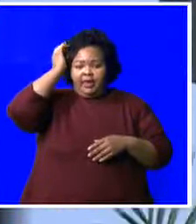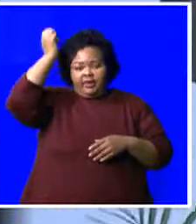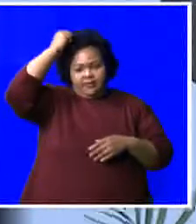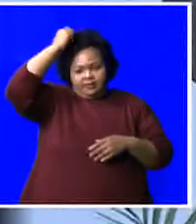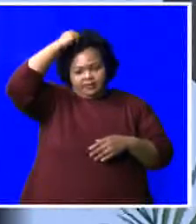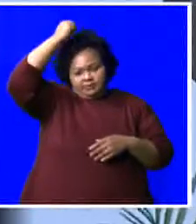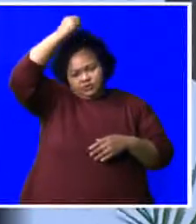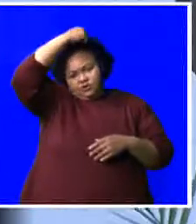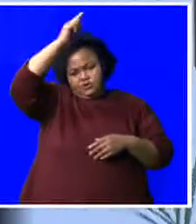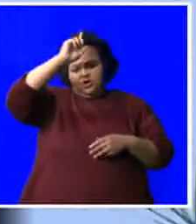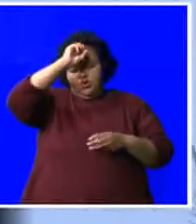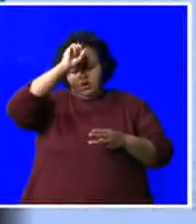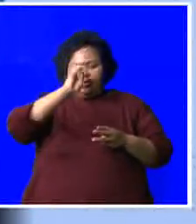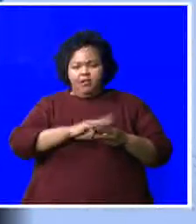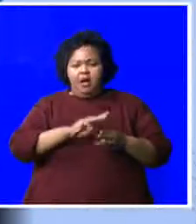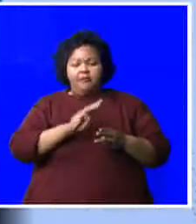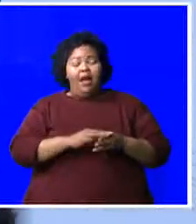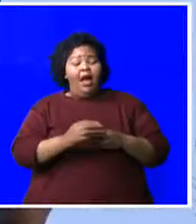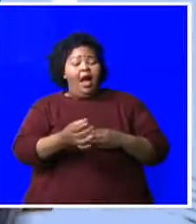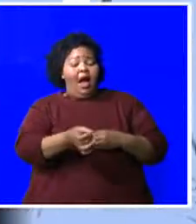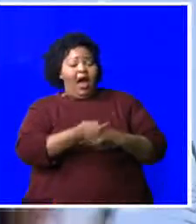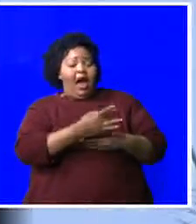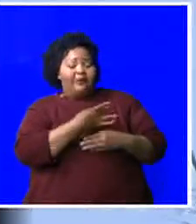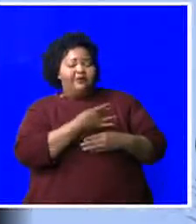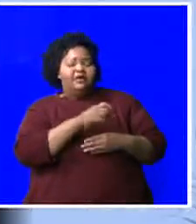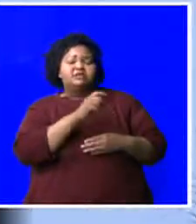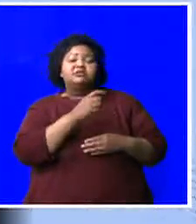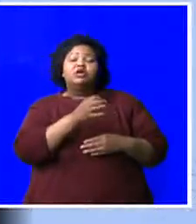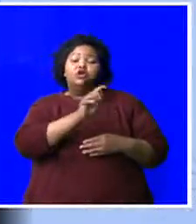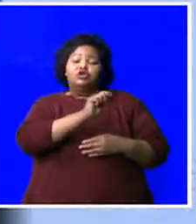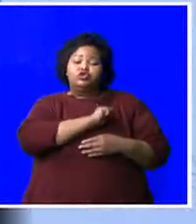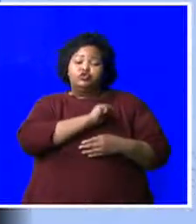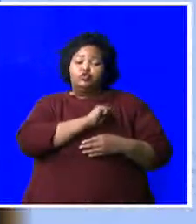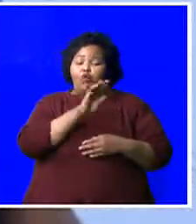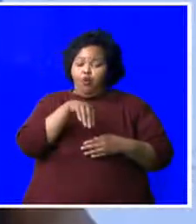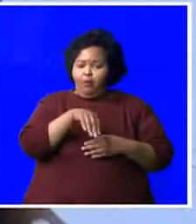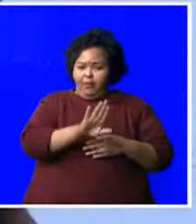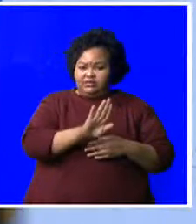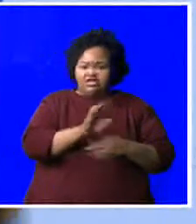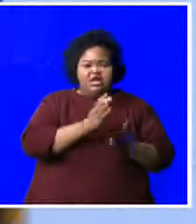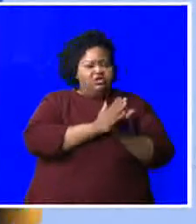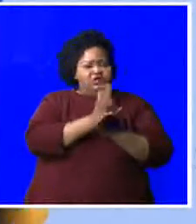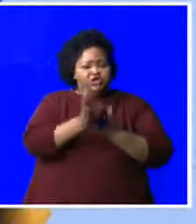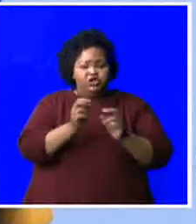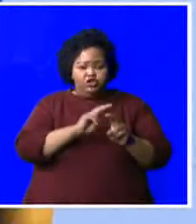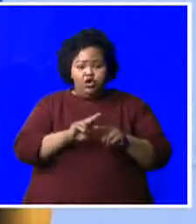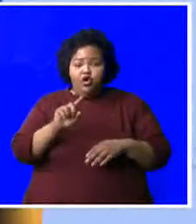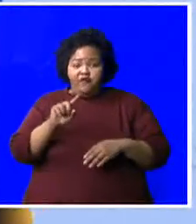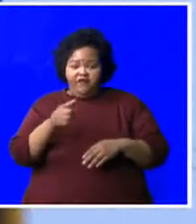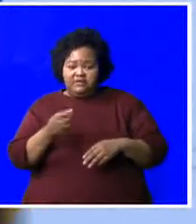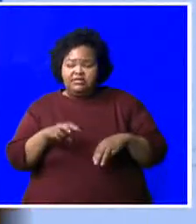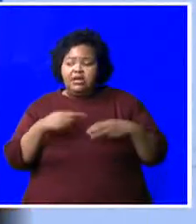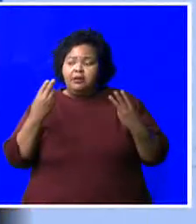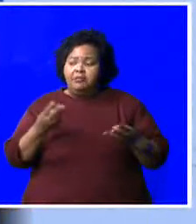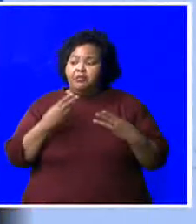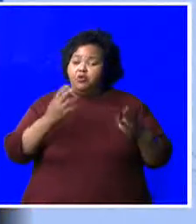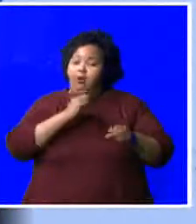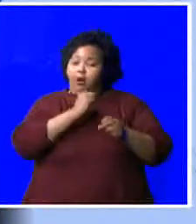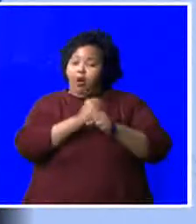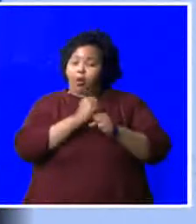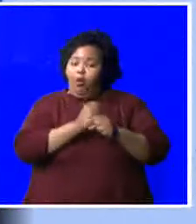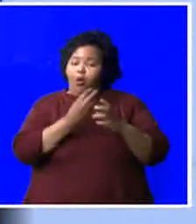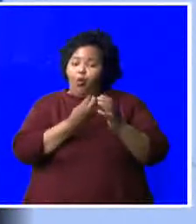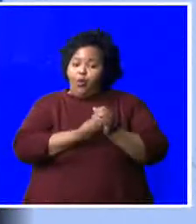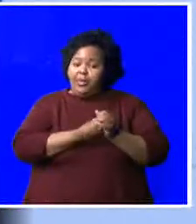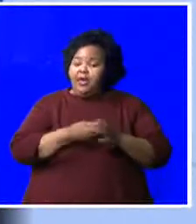ngekweliciniso ayeluleke ingwenyama ukuthi aseyihohlotela amakululu lawalala aceleni kwayo ngifuna ukuthi ini silo sikhulu